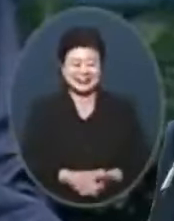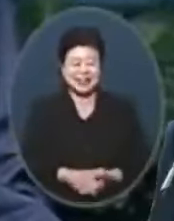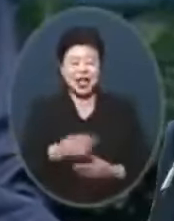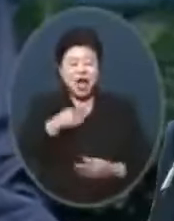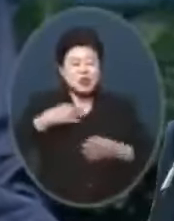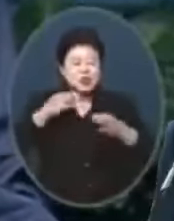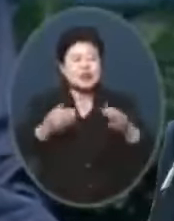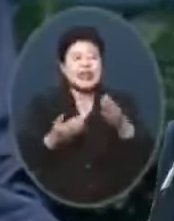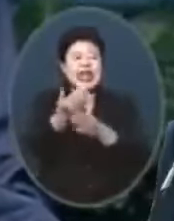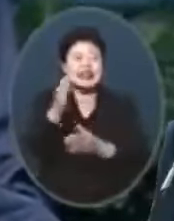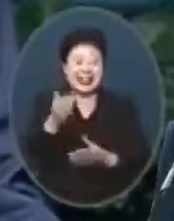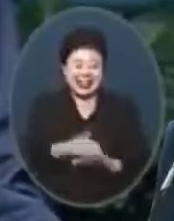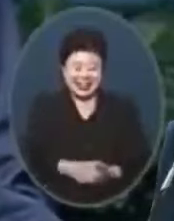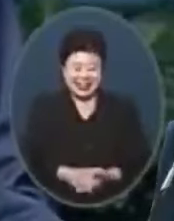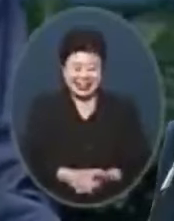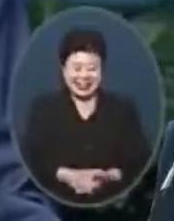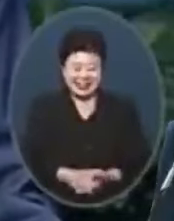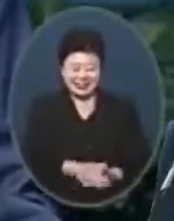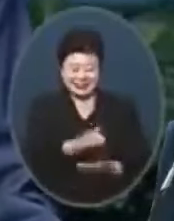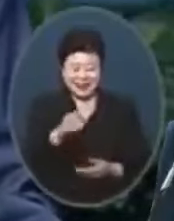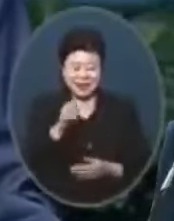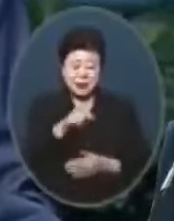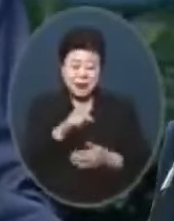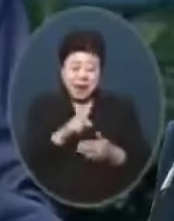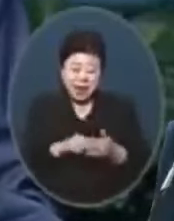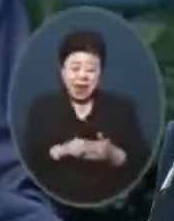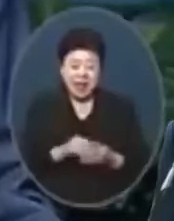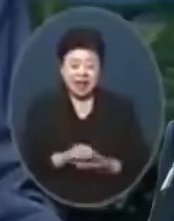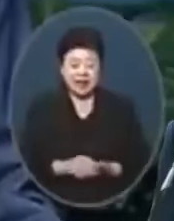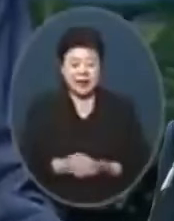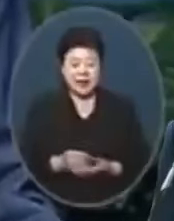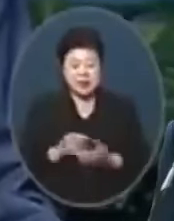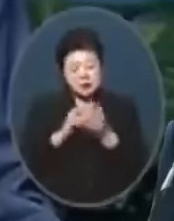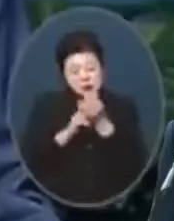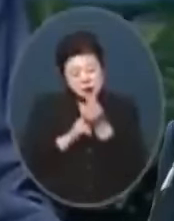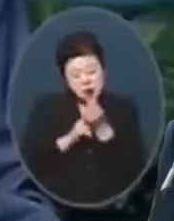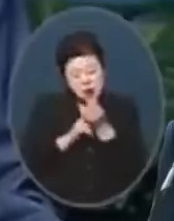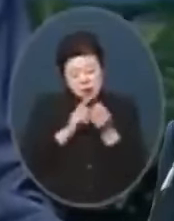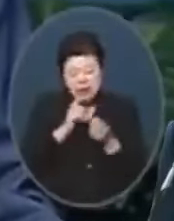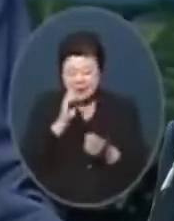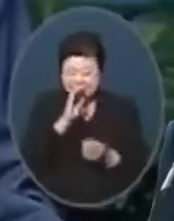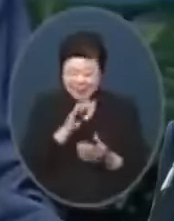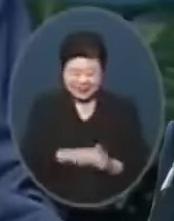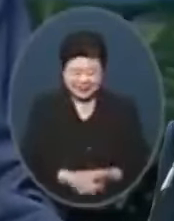소리를 내야 되는 것입니다. 우리가 속으로 숨어서 말하는 것도